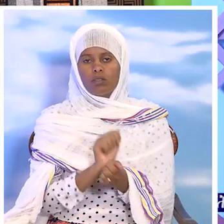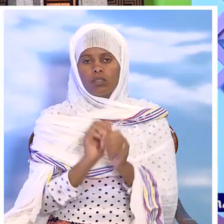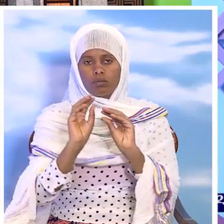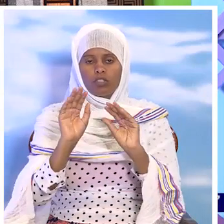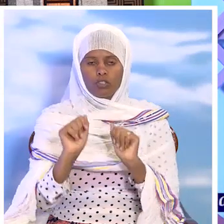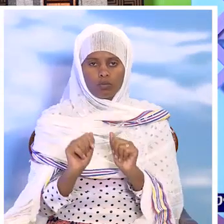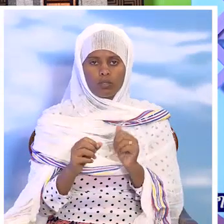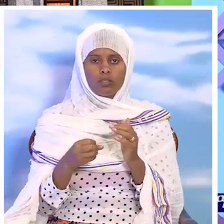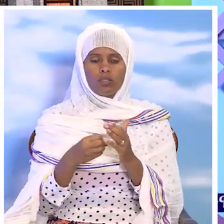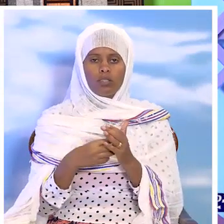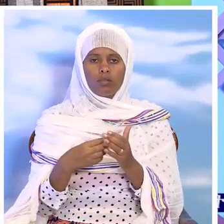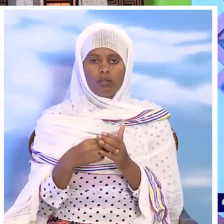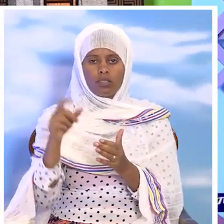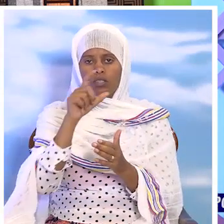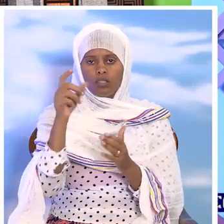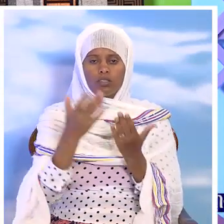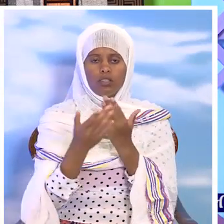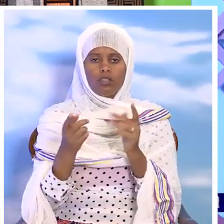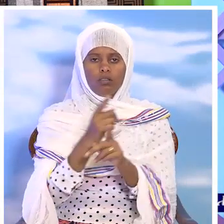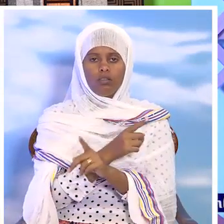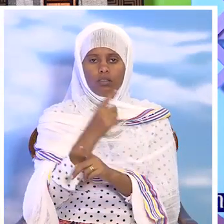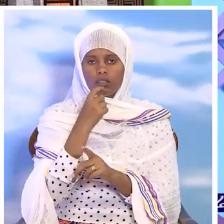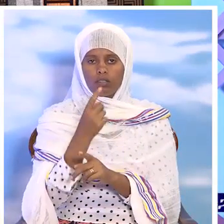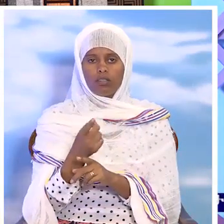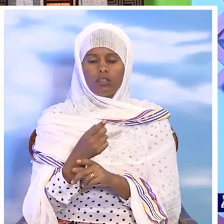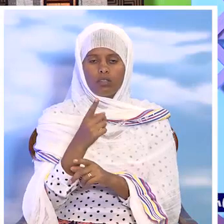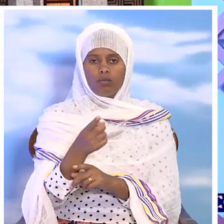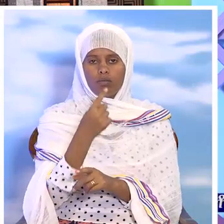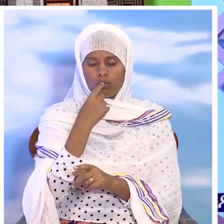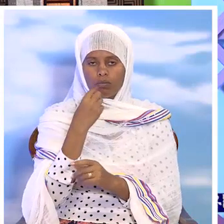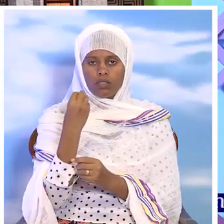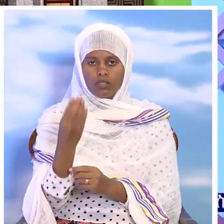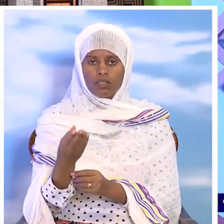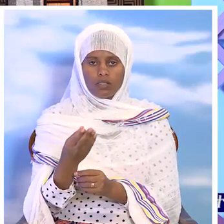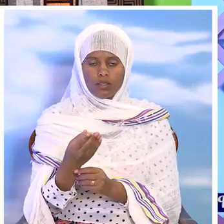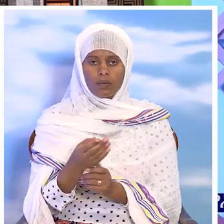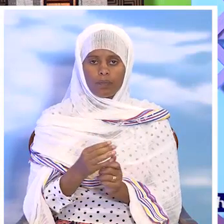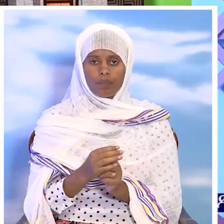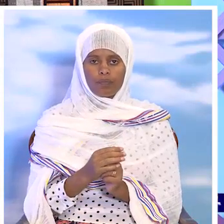ከቲ ኣርእስቲ ዘይቀይሮ እንድሕር ተባሂሉ በዚ መልሲ እዚ